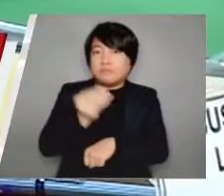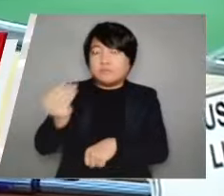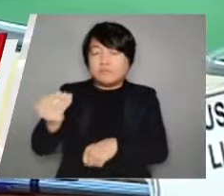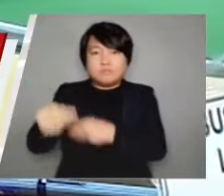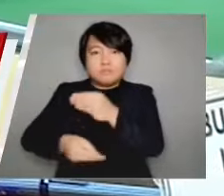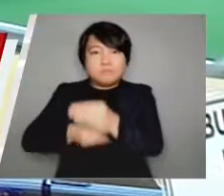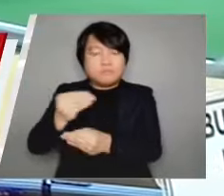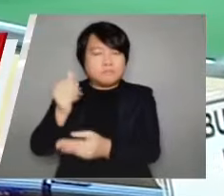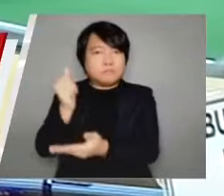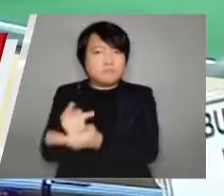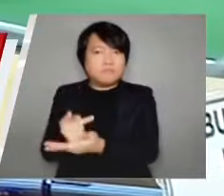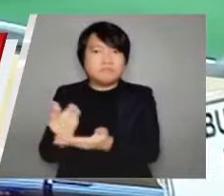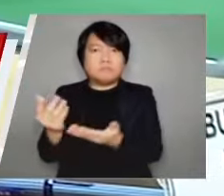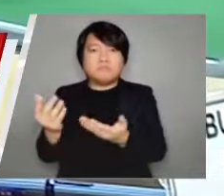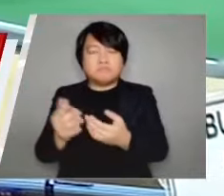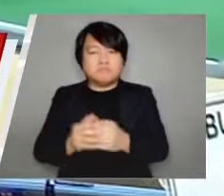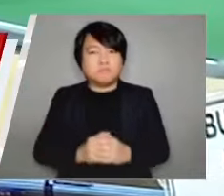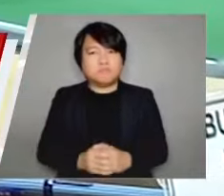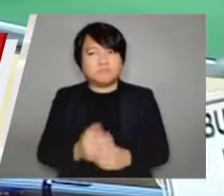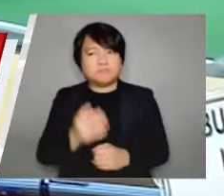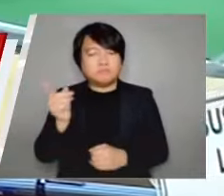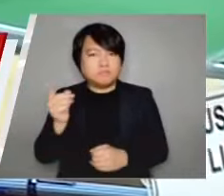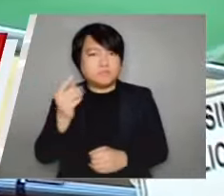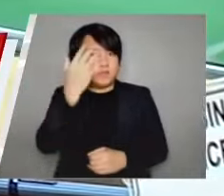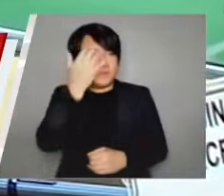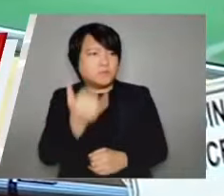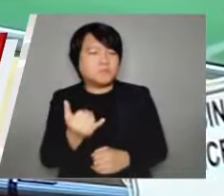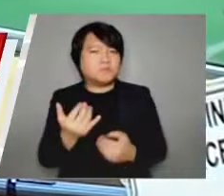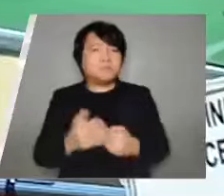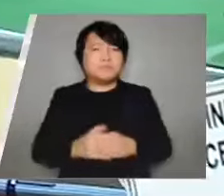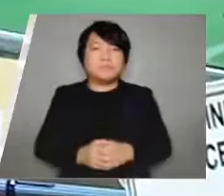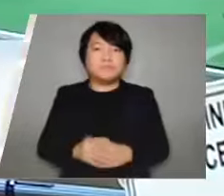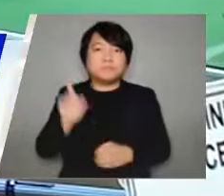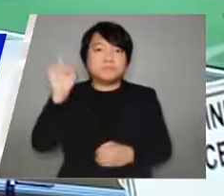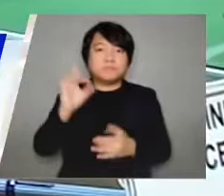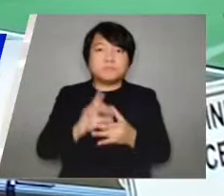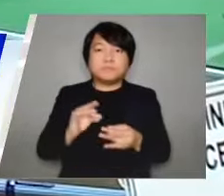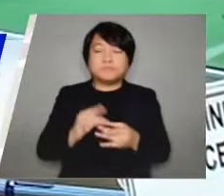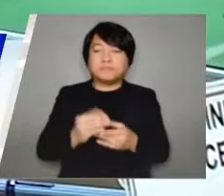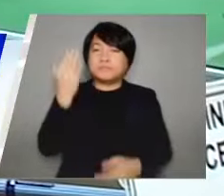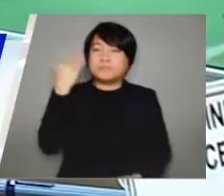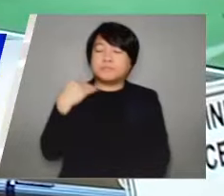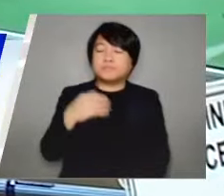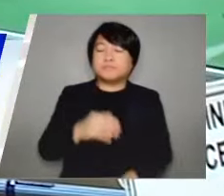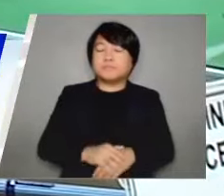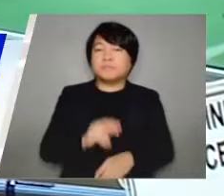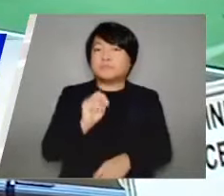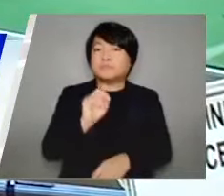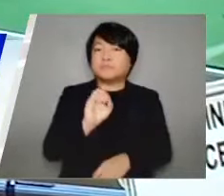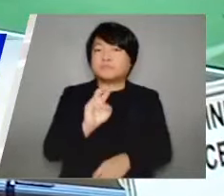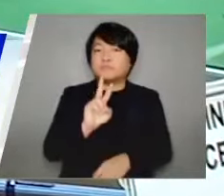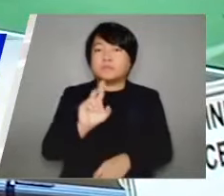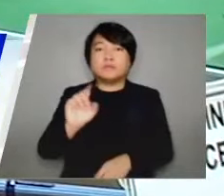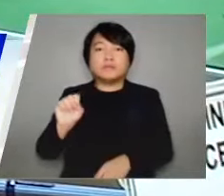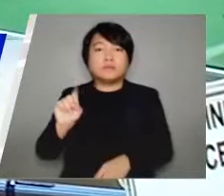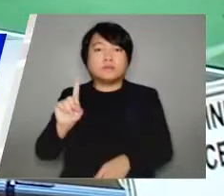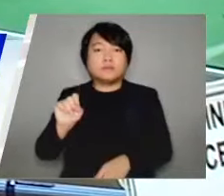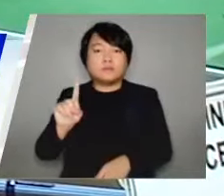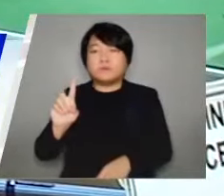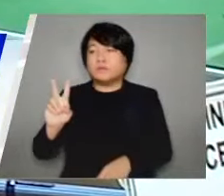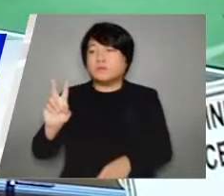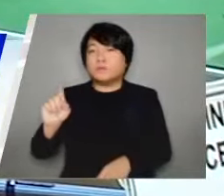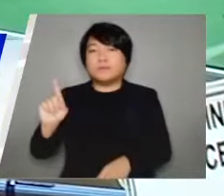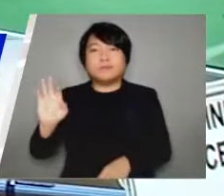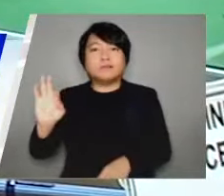ng application around November 11 po of 2019. Kailan na-issue yung... Yung